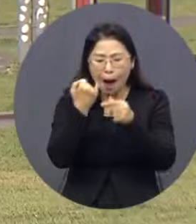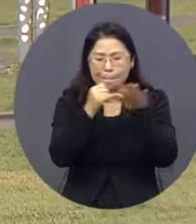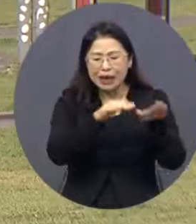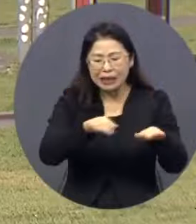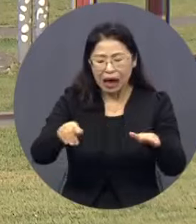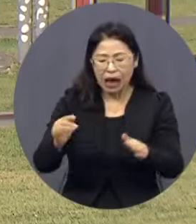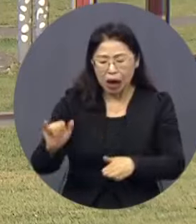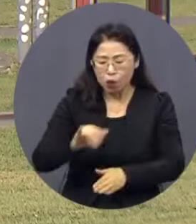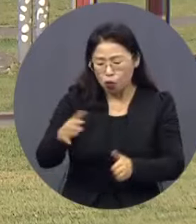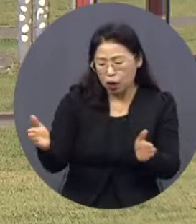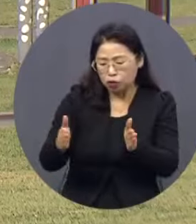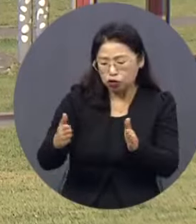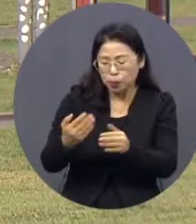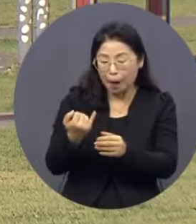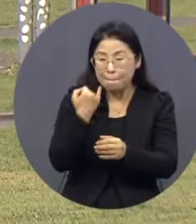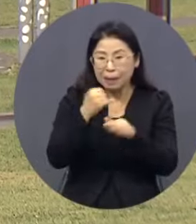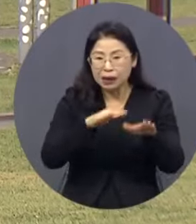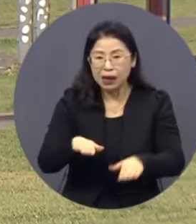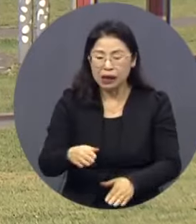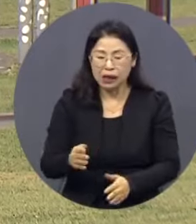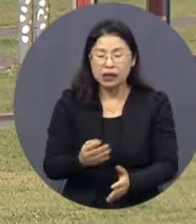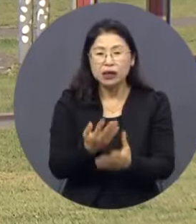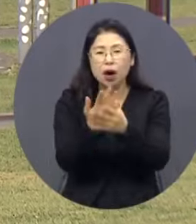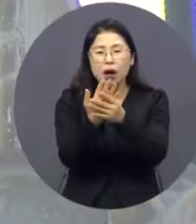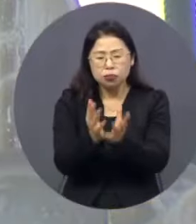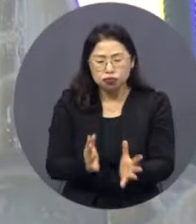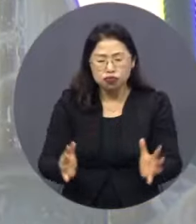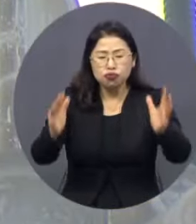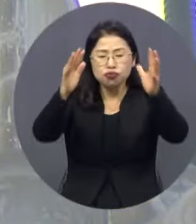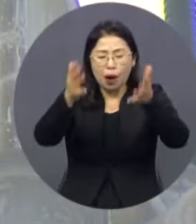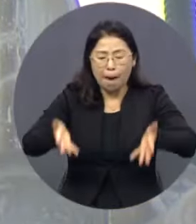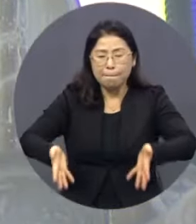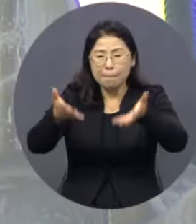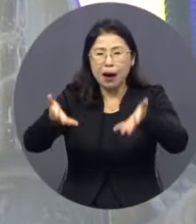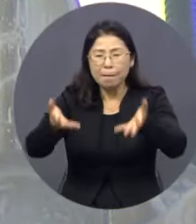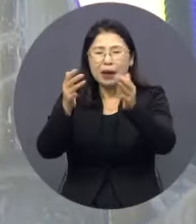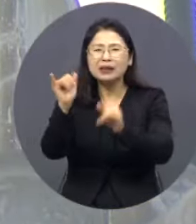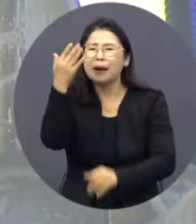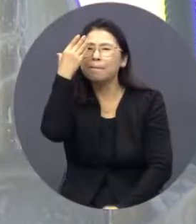바닷가에서 풍등을 날리는 사람을 목격한 것으로 확인됐습니다.